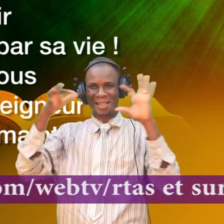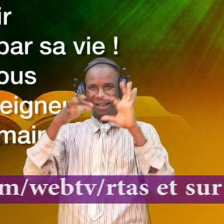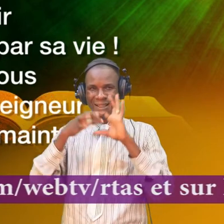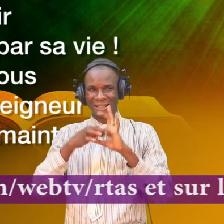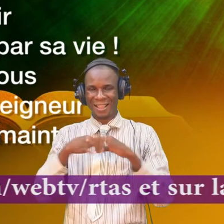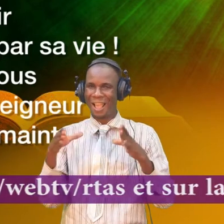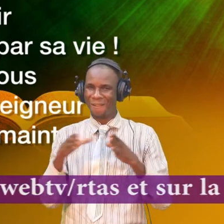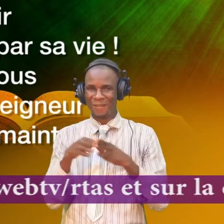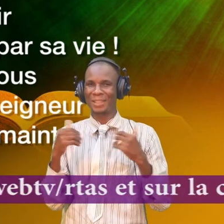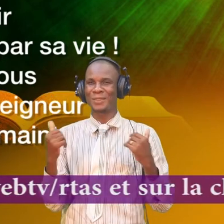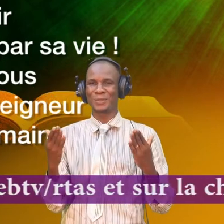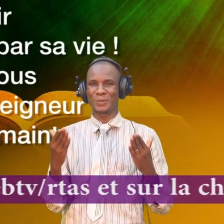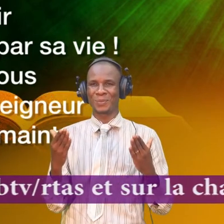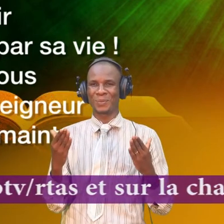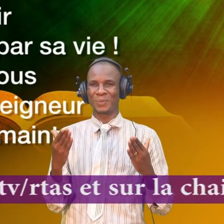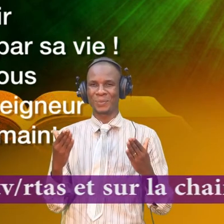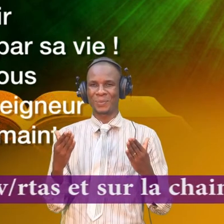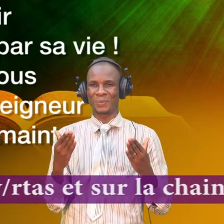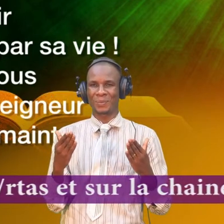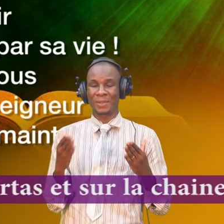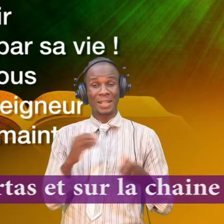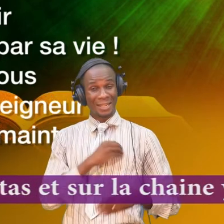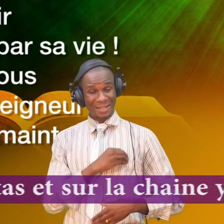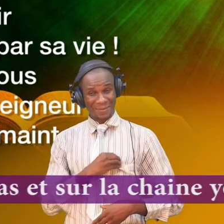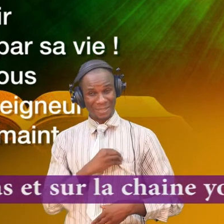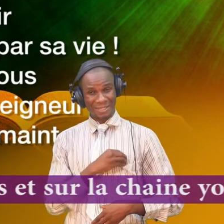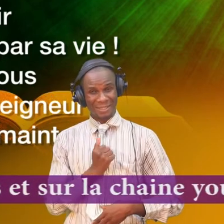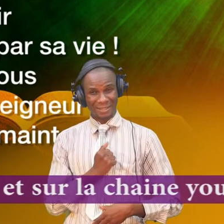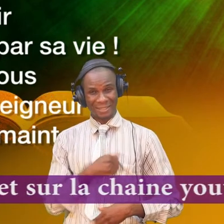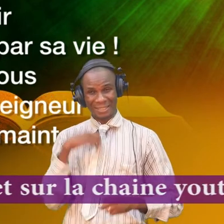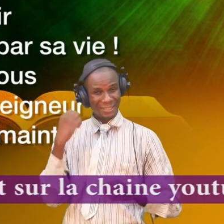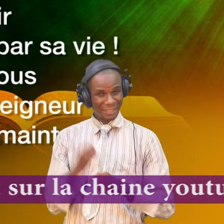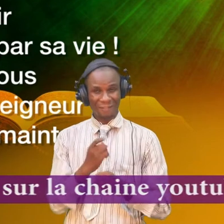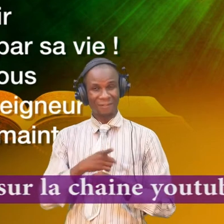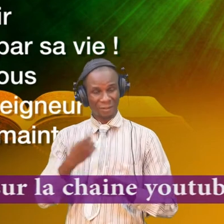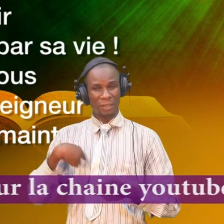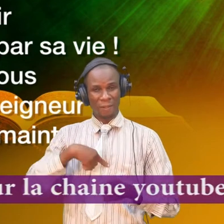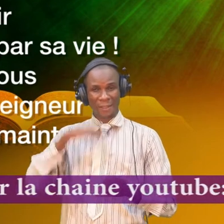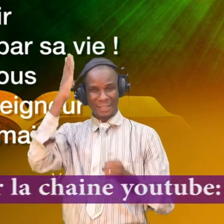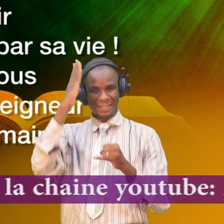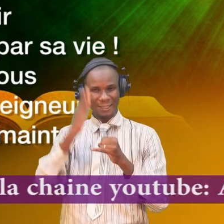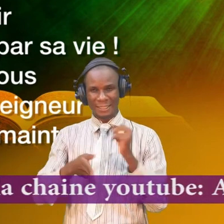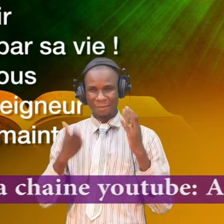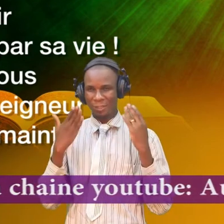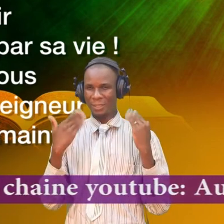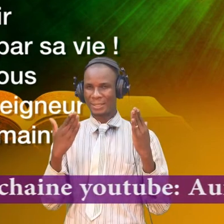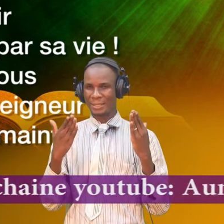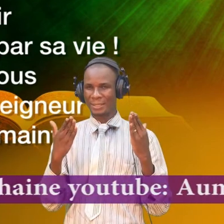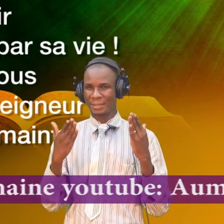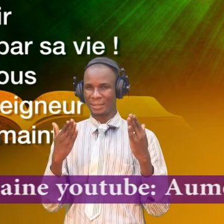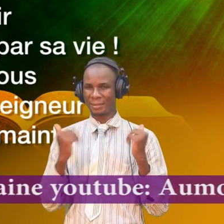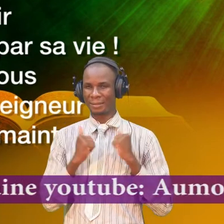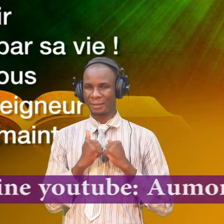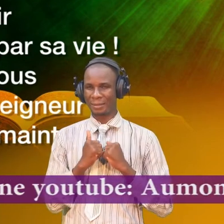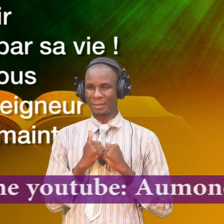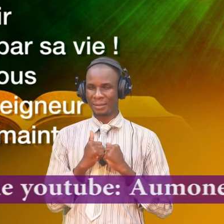Wala si hivyo tu, ila pia twajifurahisha katika Mungu kwa Bwana wetu Yesu